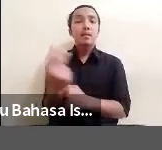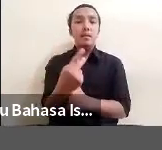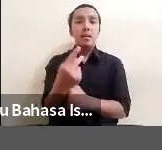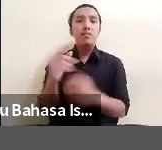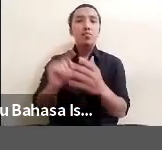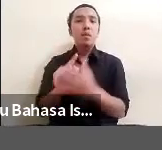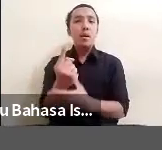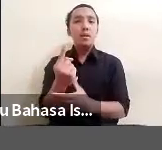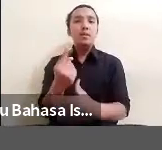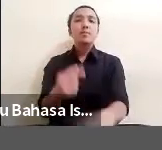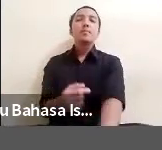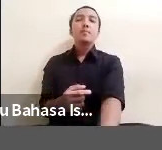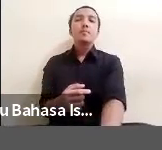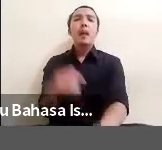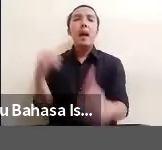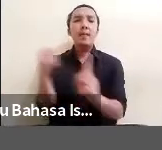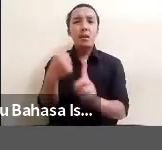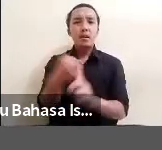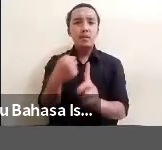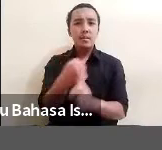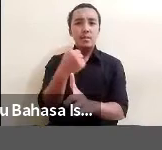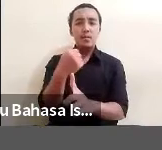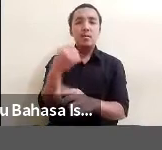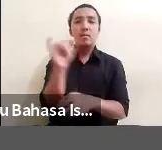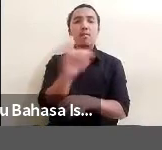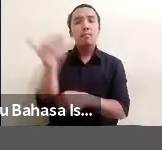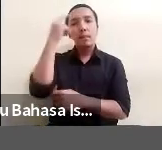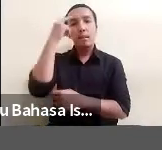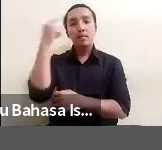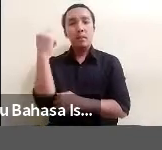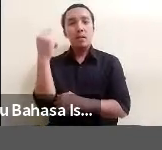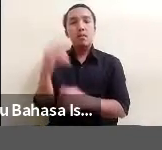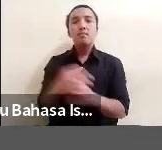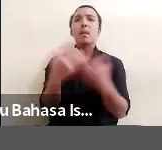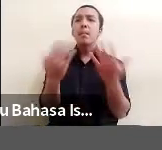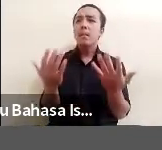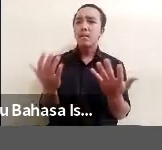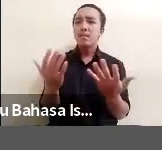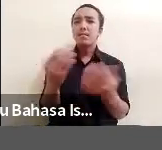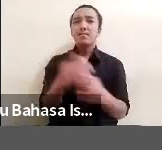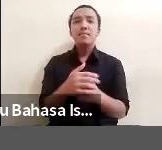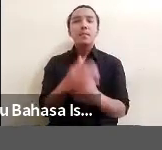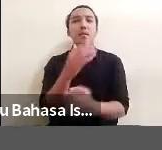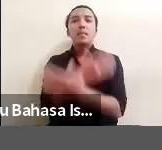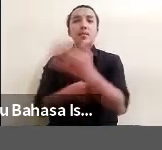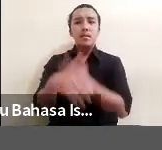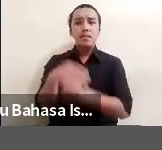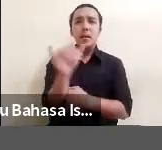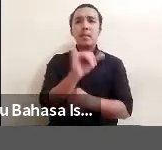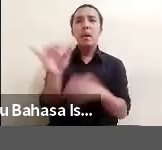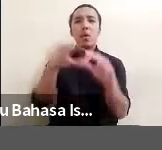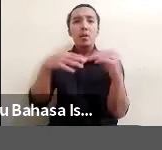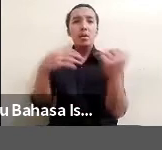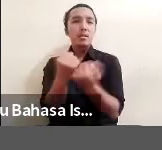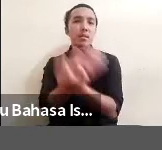melakukan advokasi juga kepada pemerintah itu bagaimana disabilitas dan organisasi disabilitas mempunyai